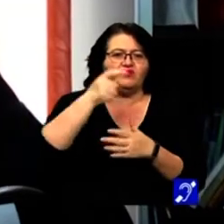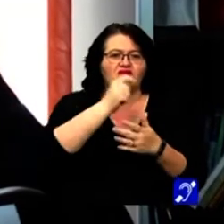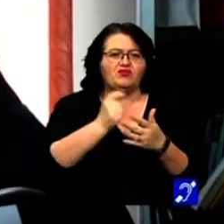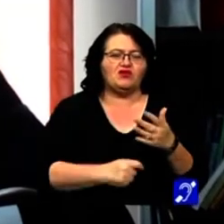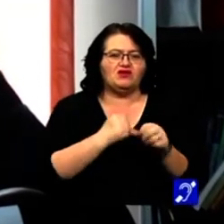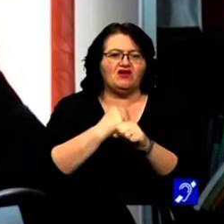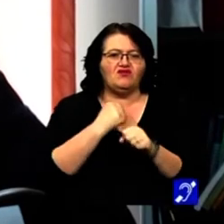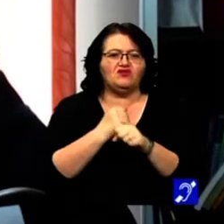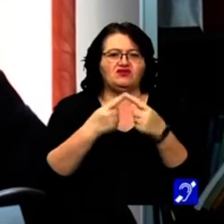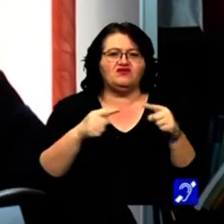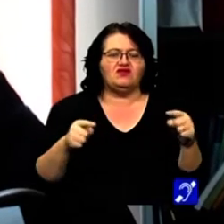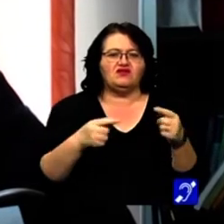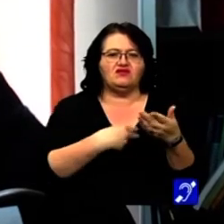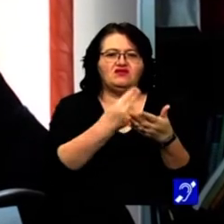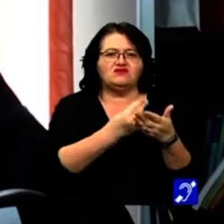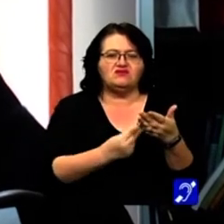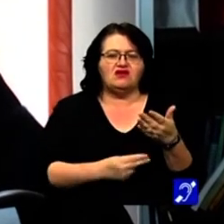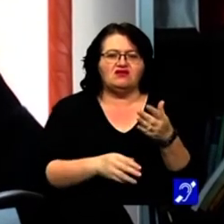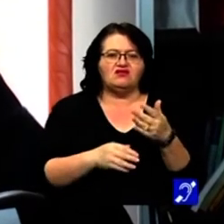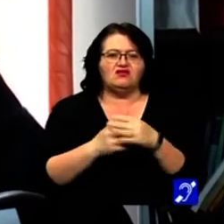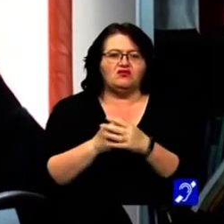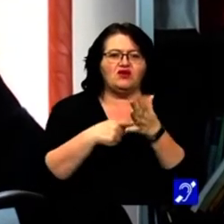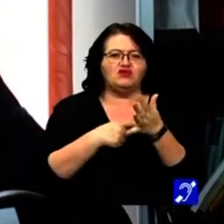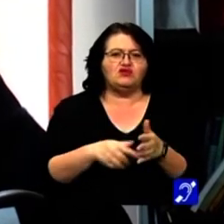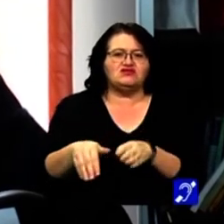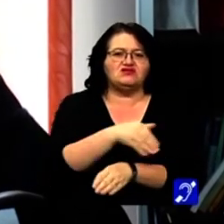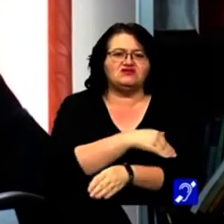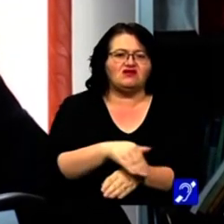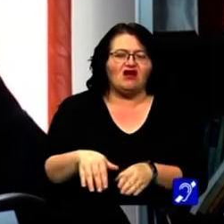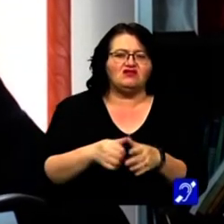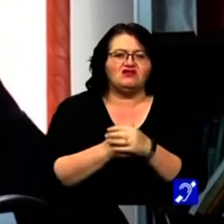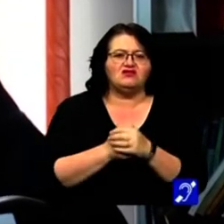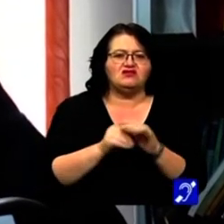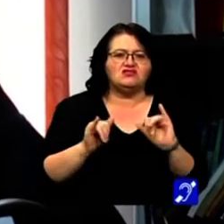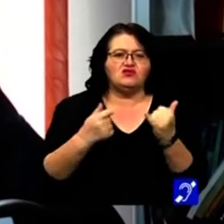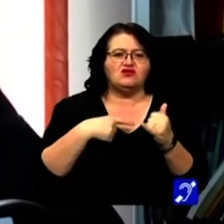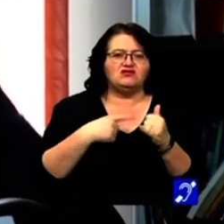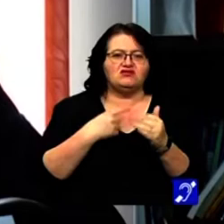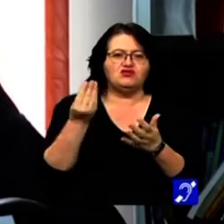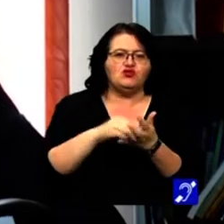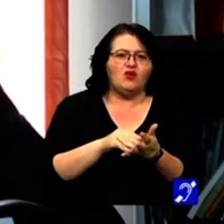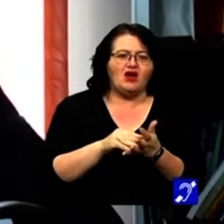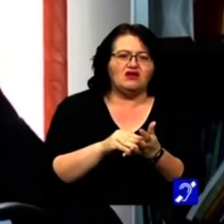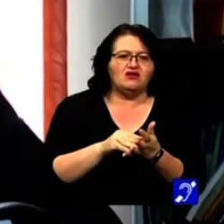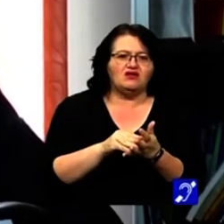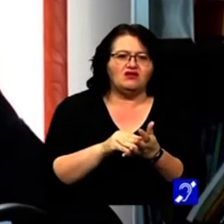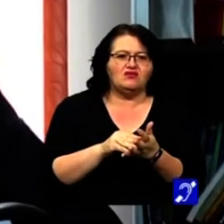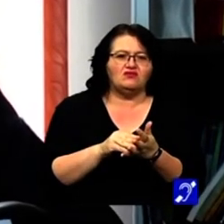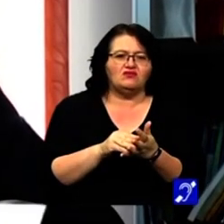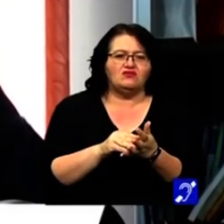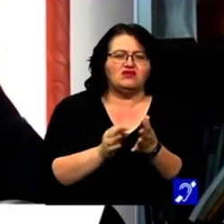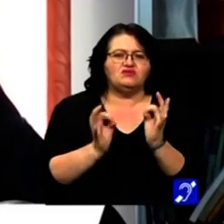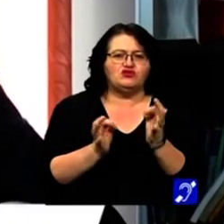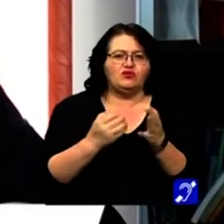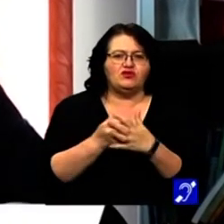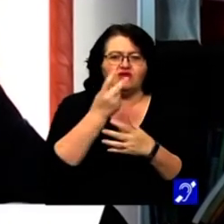făcut ridicările topografice în teren. Acum, pe această stradă, situația e un pic și mai delicată. Ați